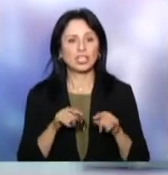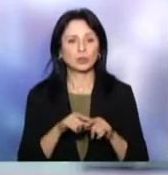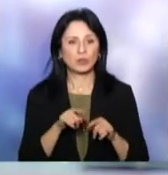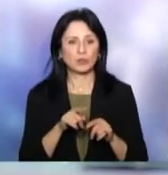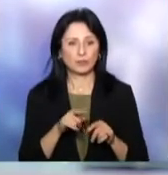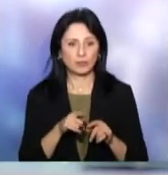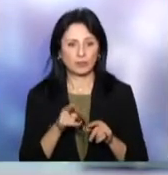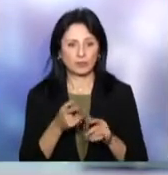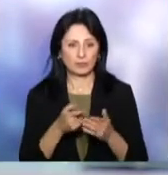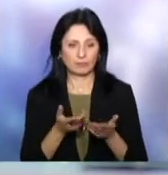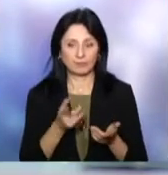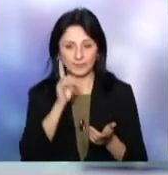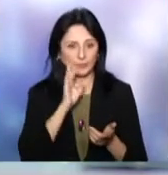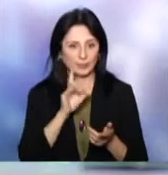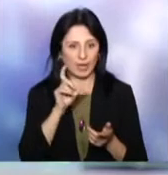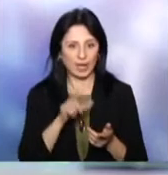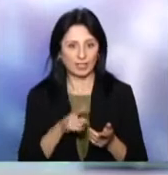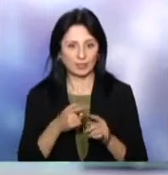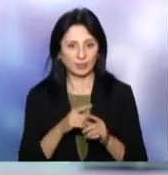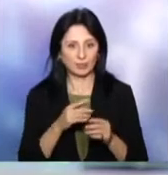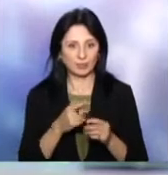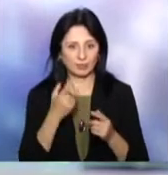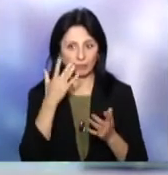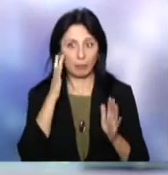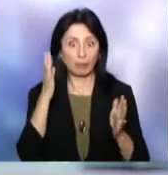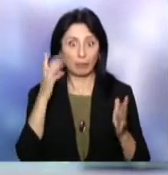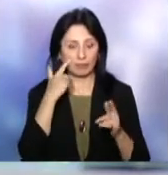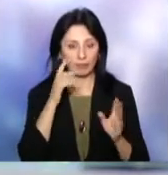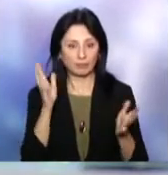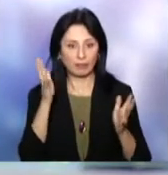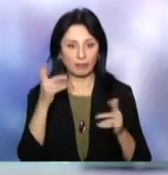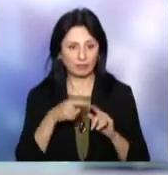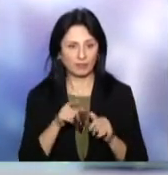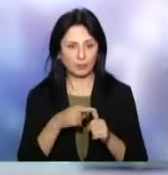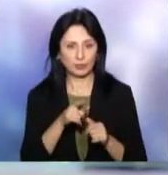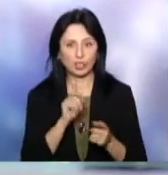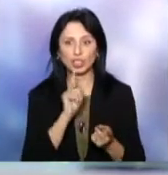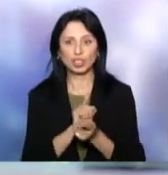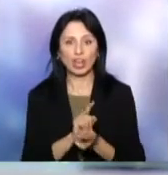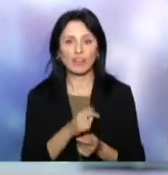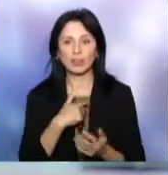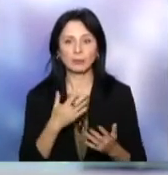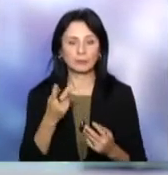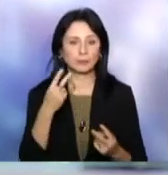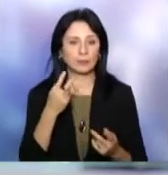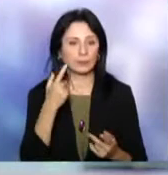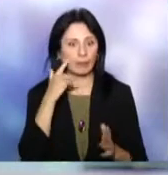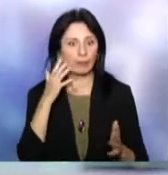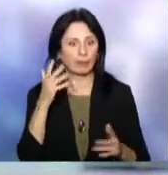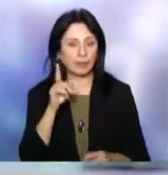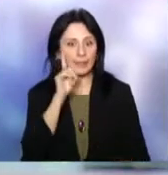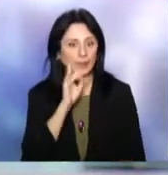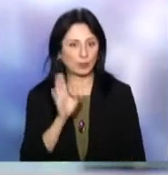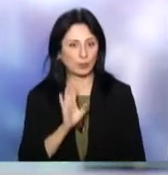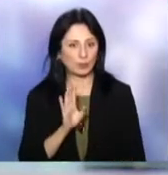ნაკლებ პრეზენტაბულურს ხდის ადამიანს, მუდმივად მიპრიალებს კანი და შეხვედრაზე ვარ და რასაკურველია. ანუ ეს